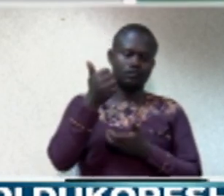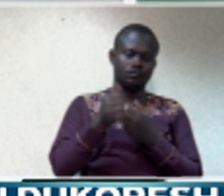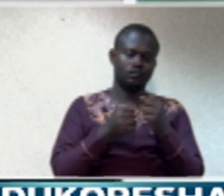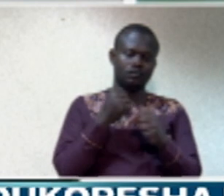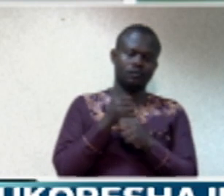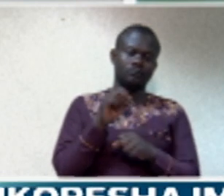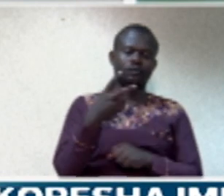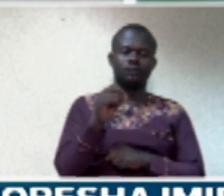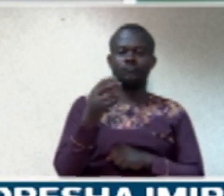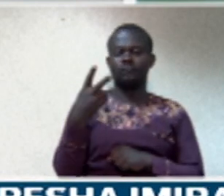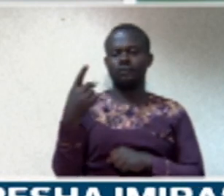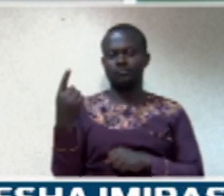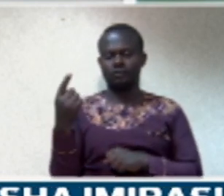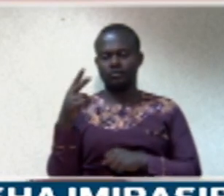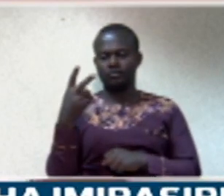mwaka wa